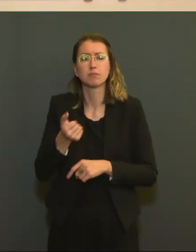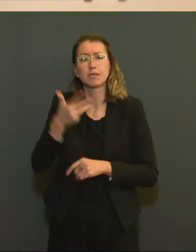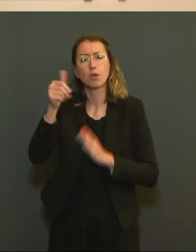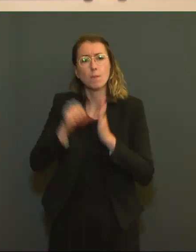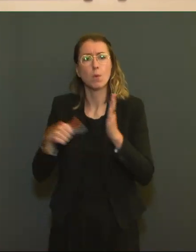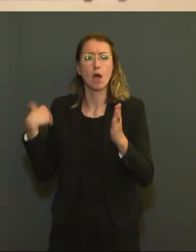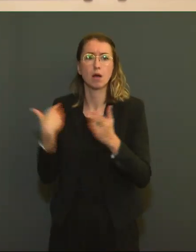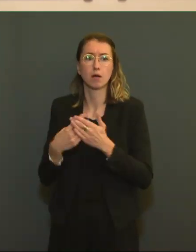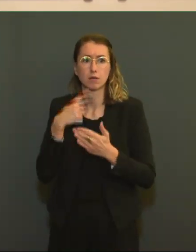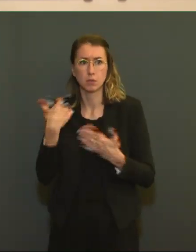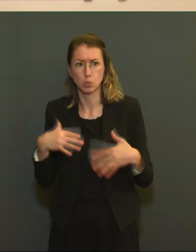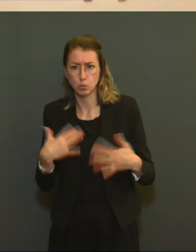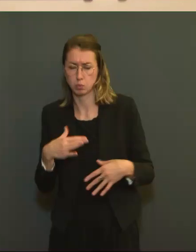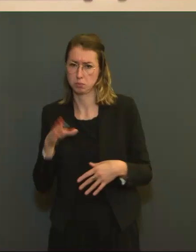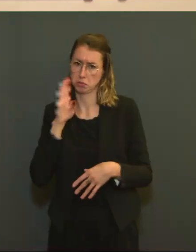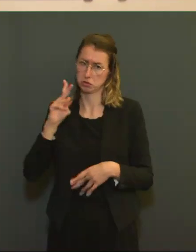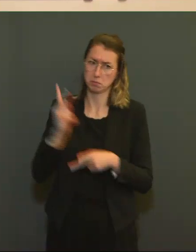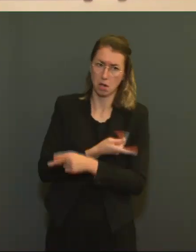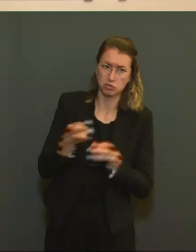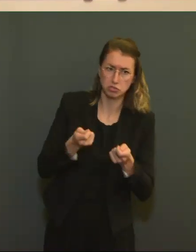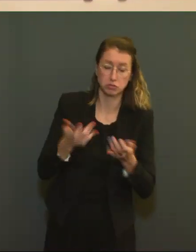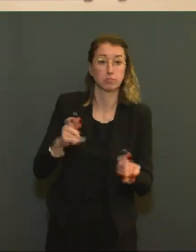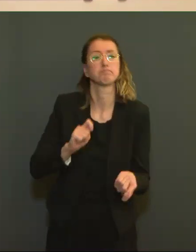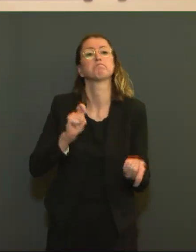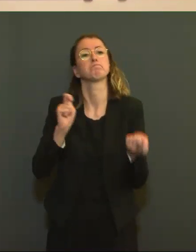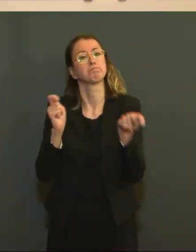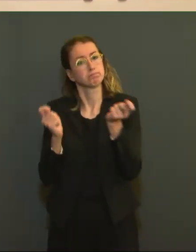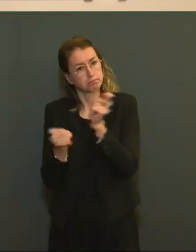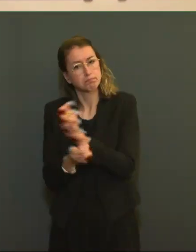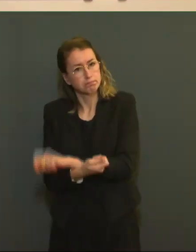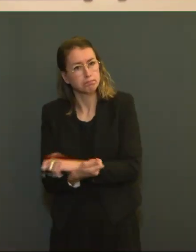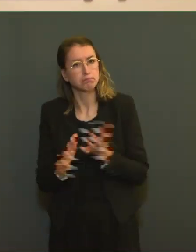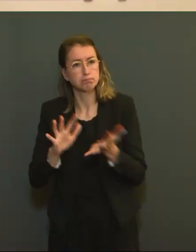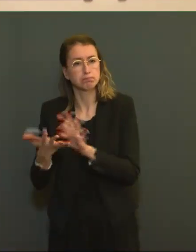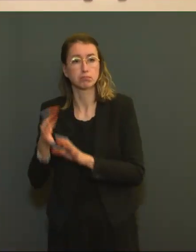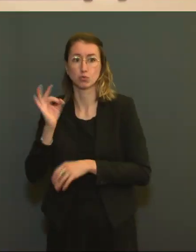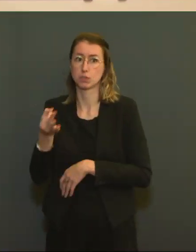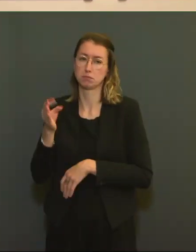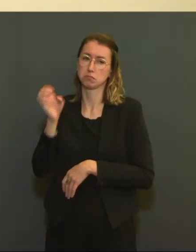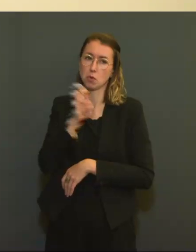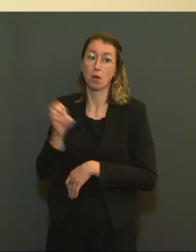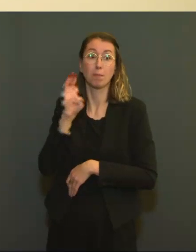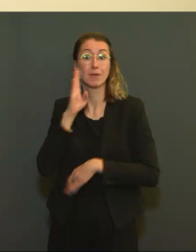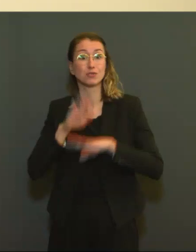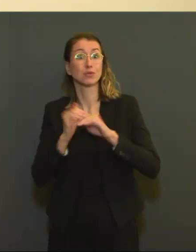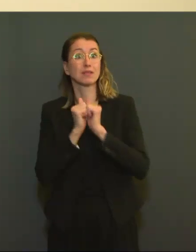actuellement toujours un des pays européens qui fait le plus de tests par 100 000 habitants.